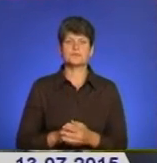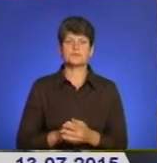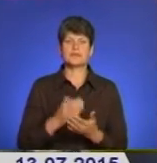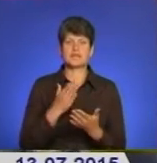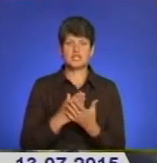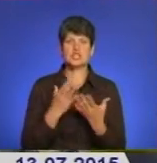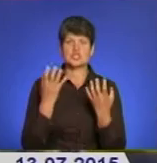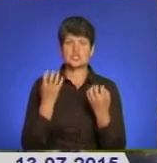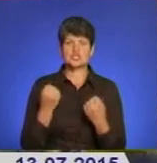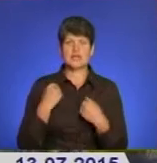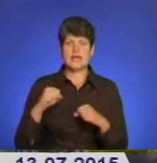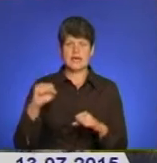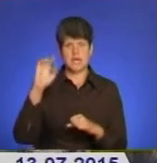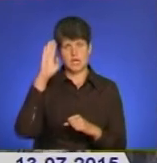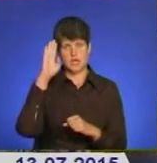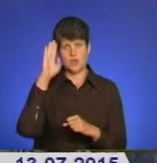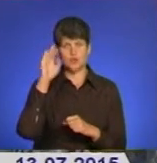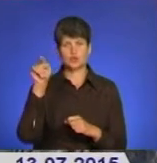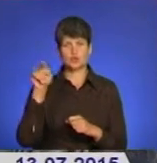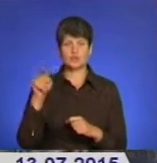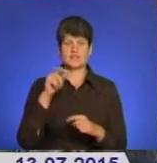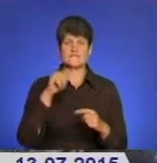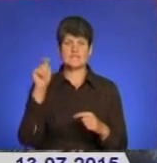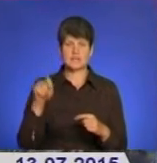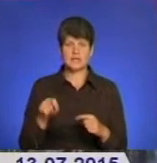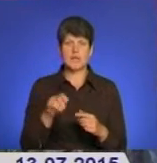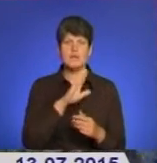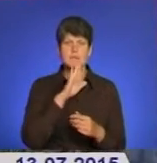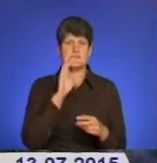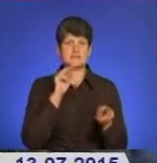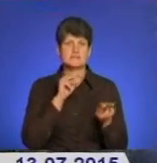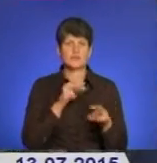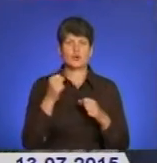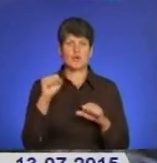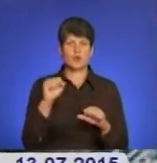ще герої тої війни, вже мама свідок героям цієї війни.